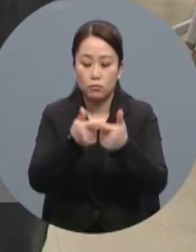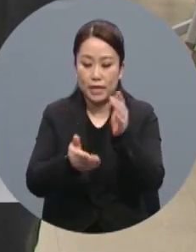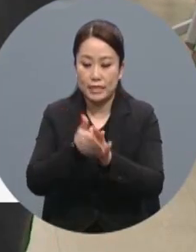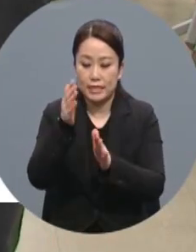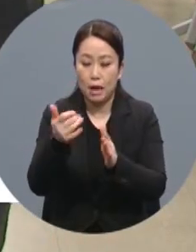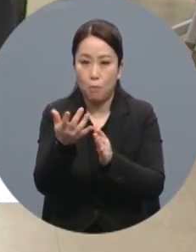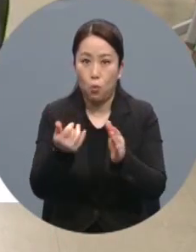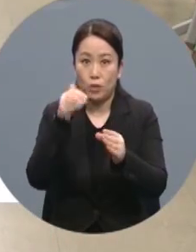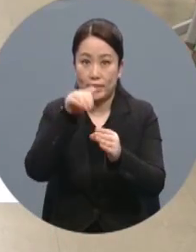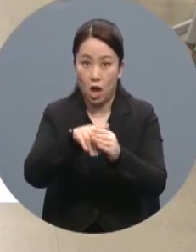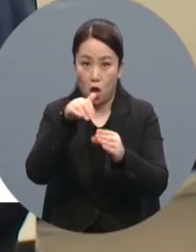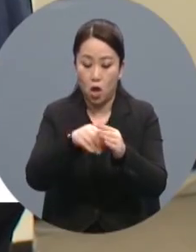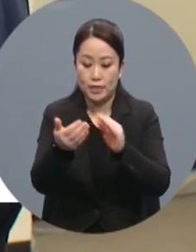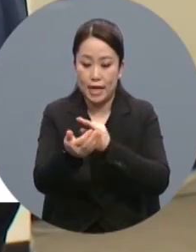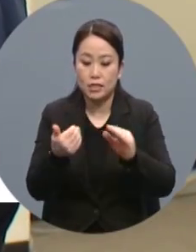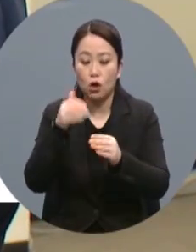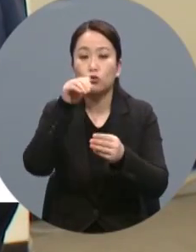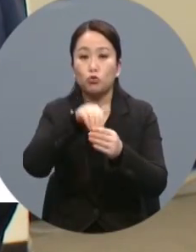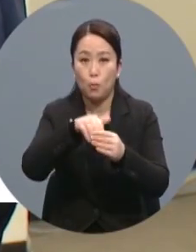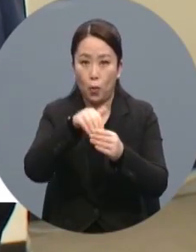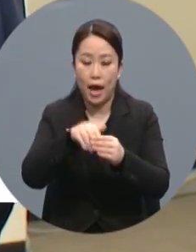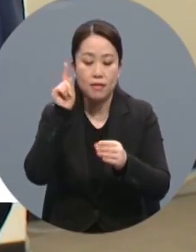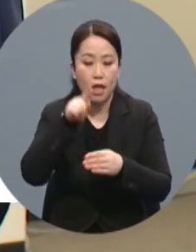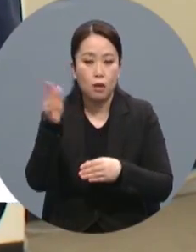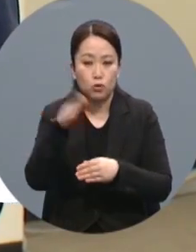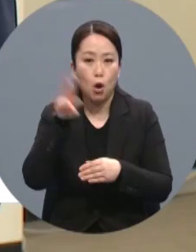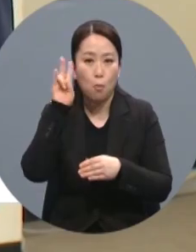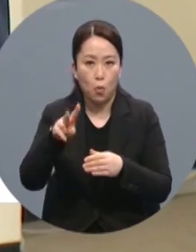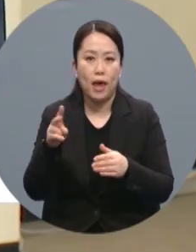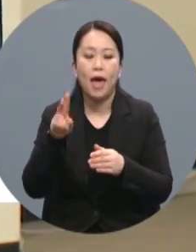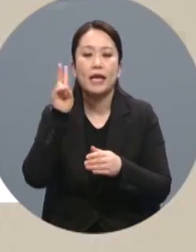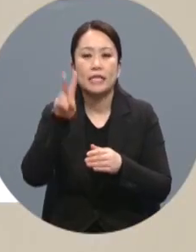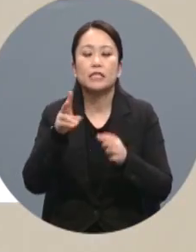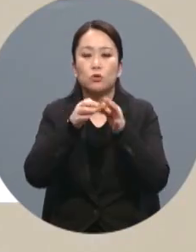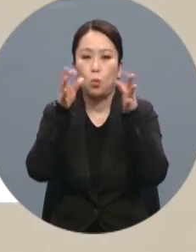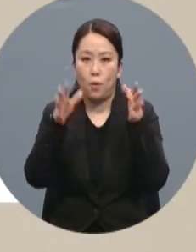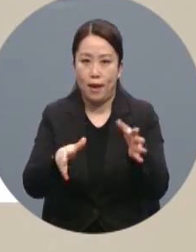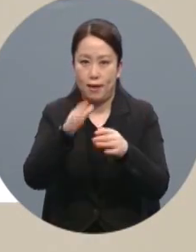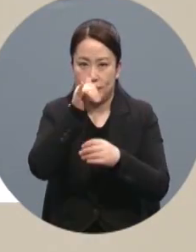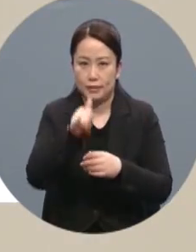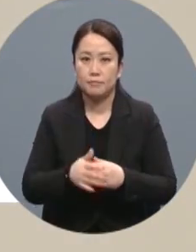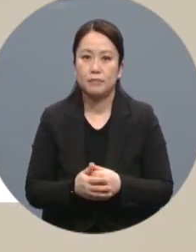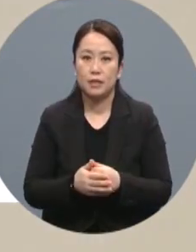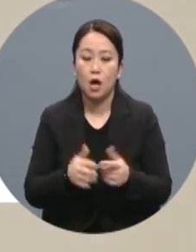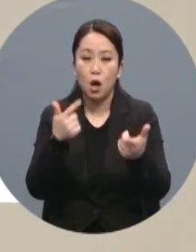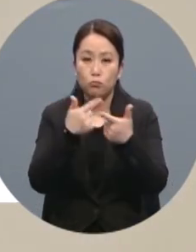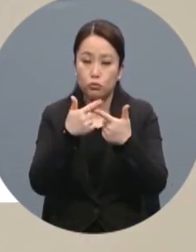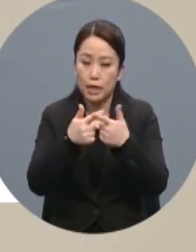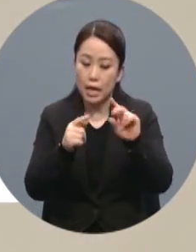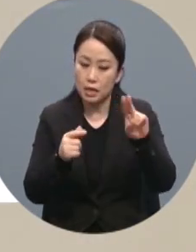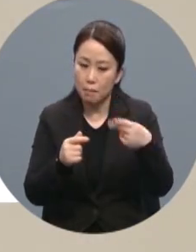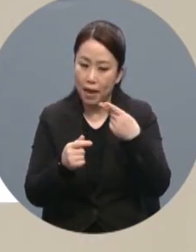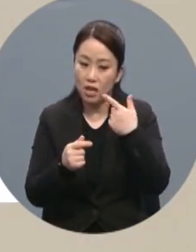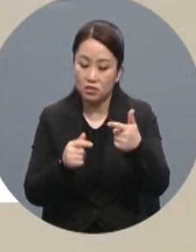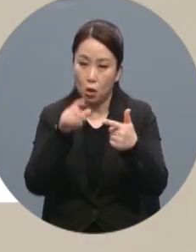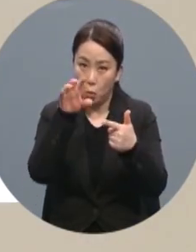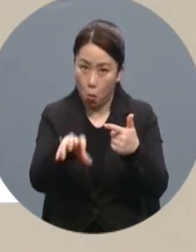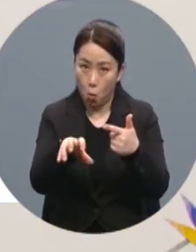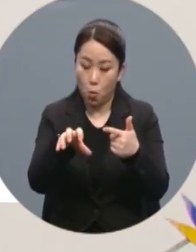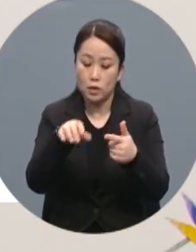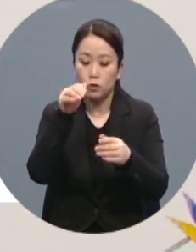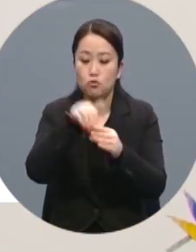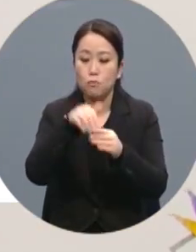부산시장 보궐선거 사전투표가 내일부터 모레까지 이틀 동안 실시됩니다. 부산 206곳의